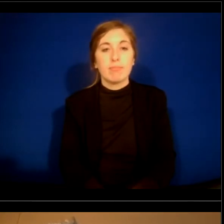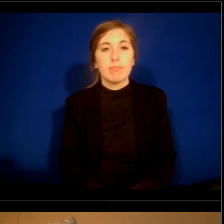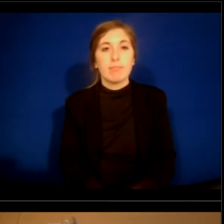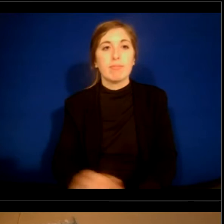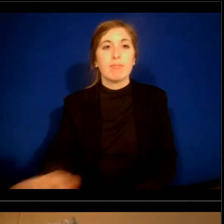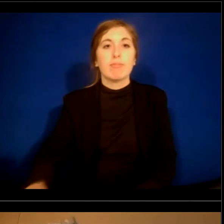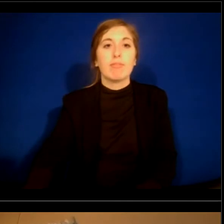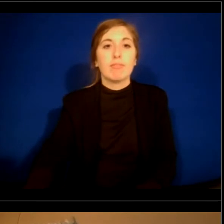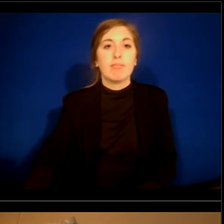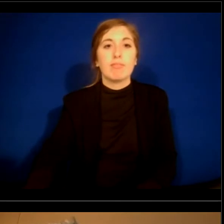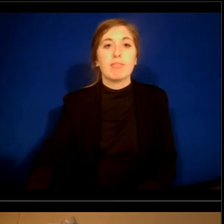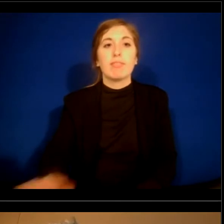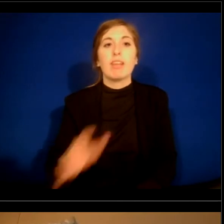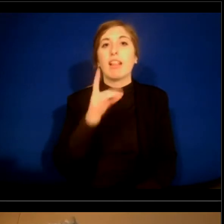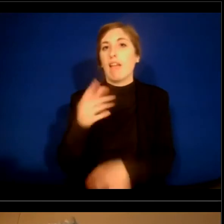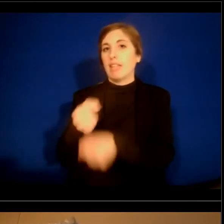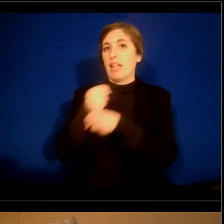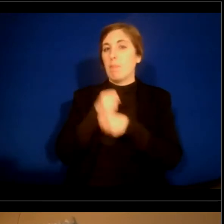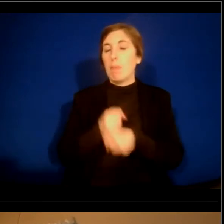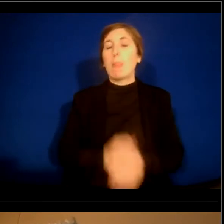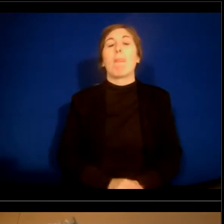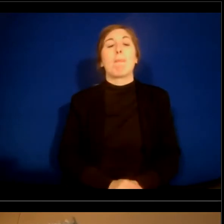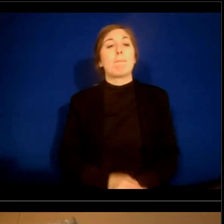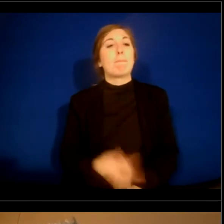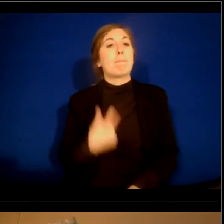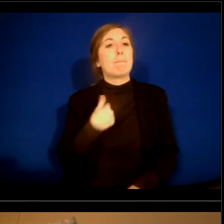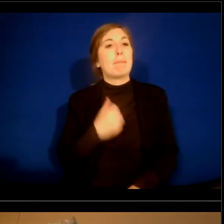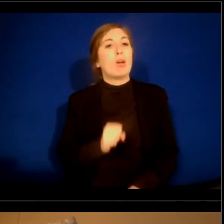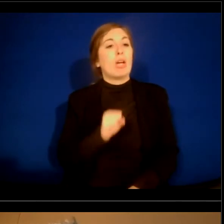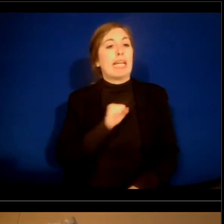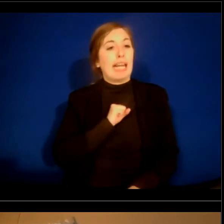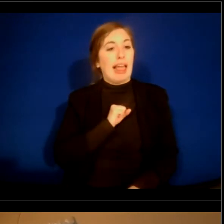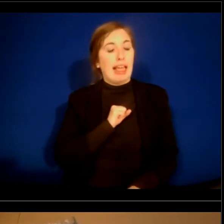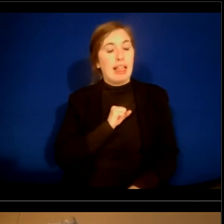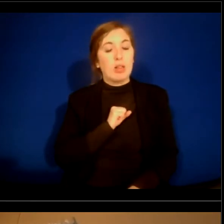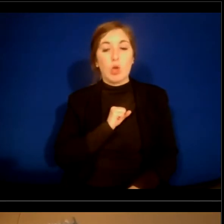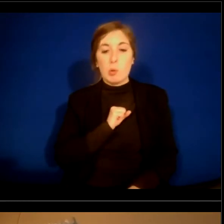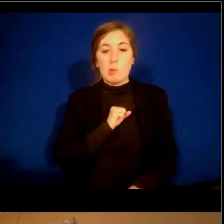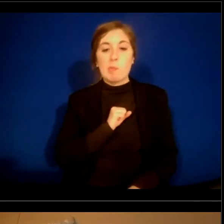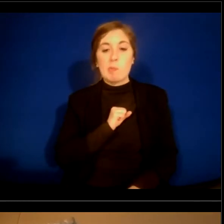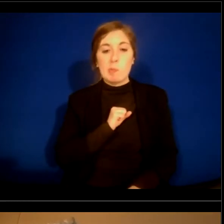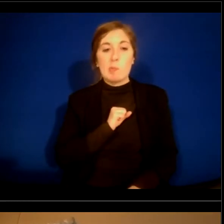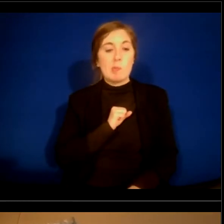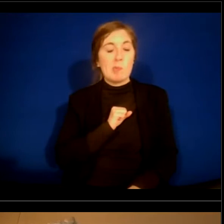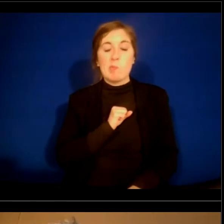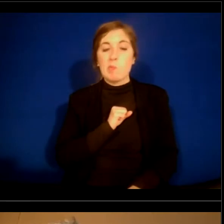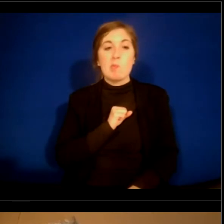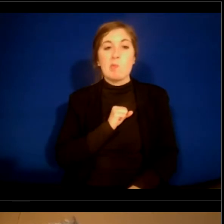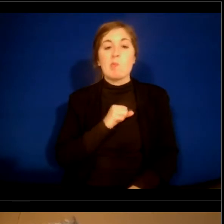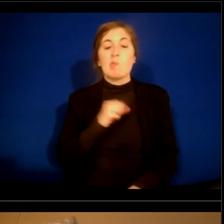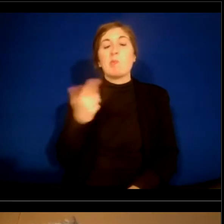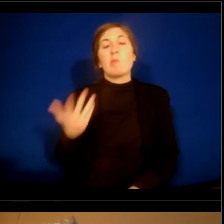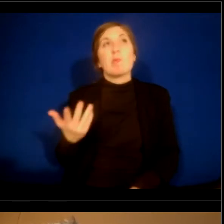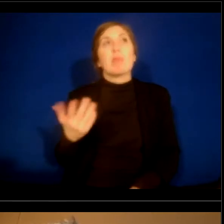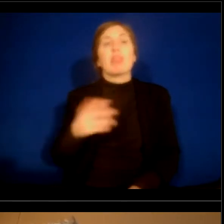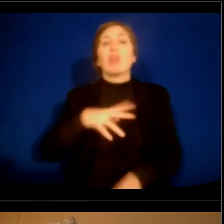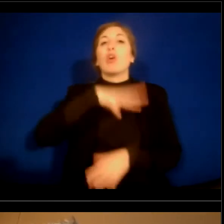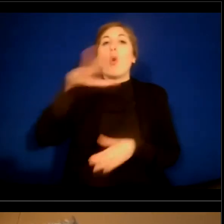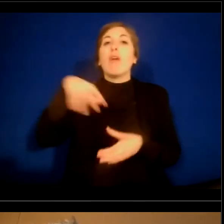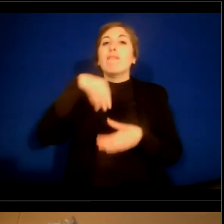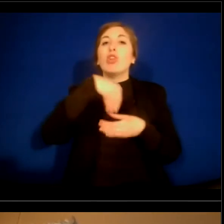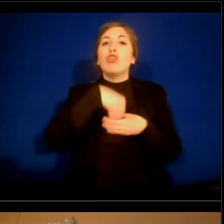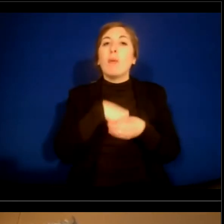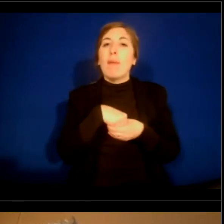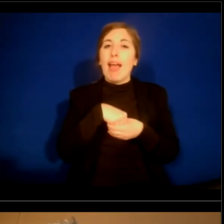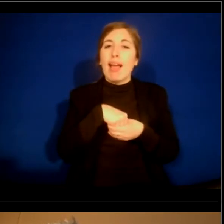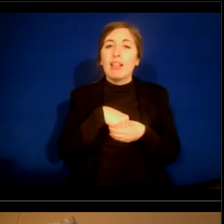Infatti, no, io credo anche che in parte il coinvolgimento